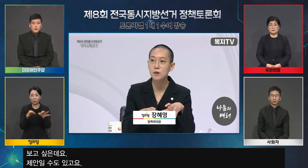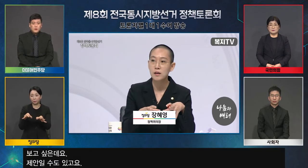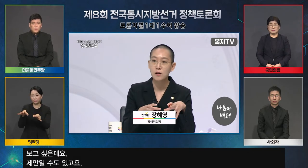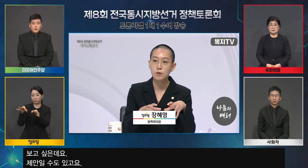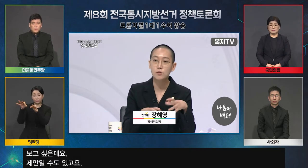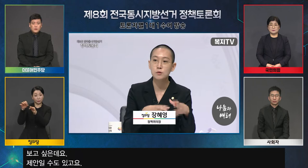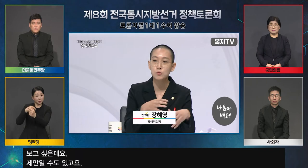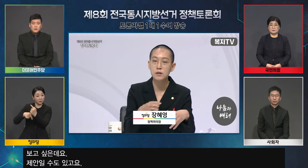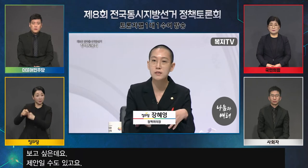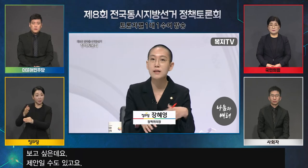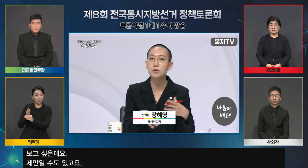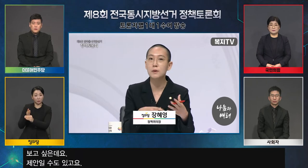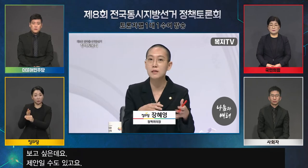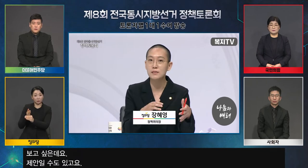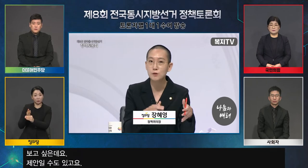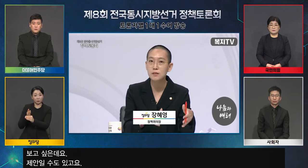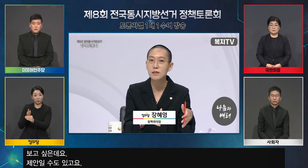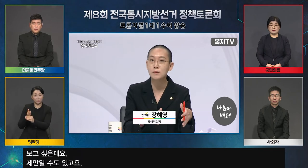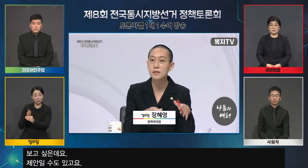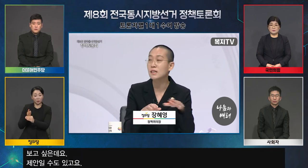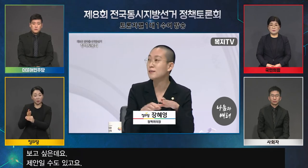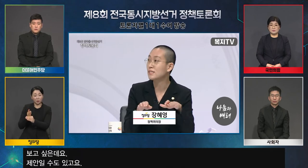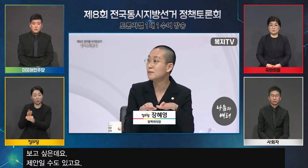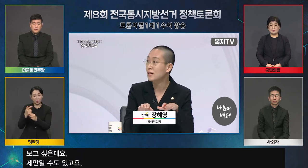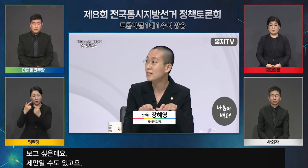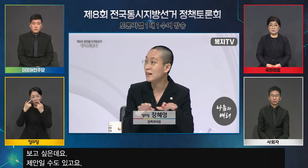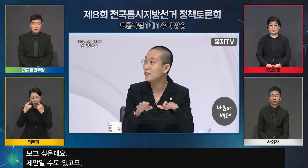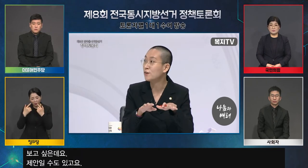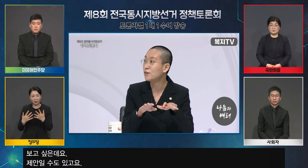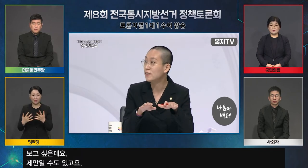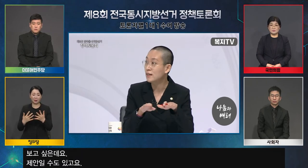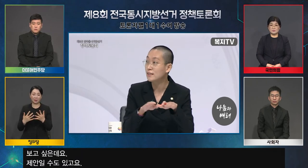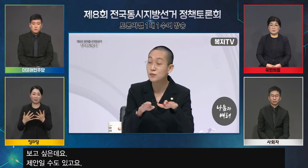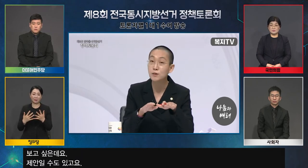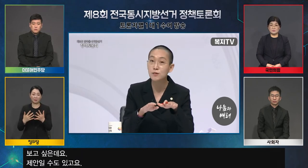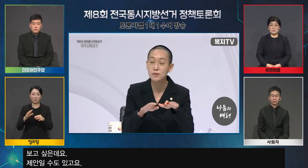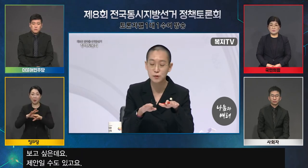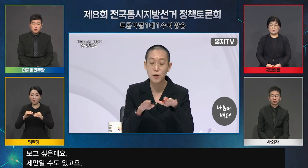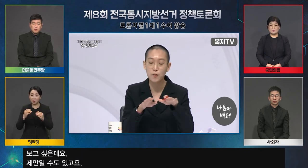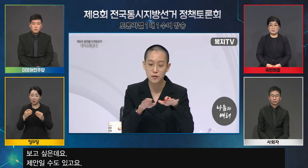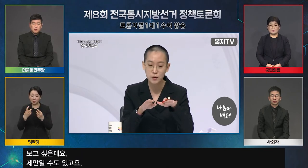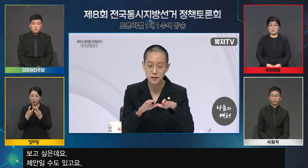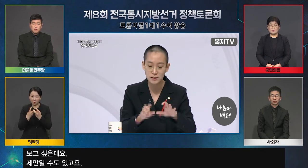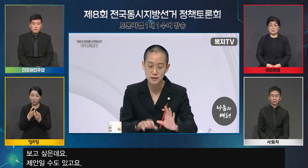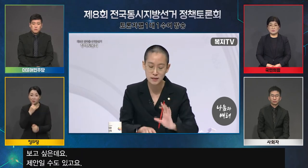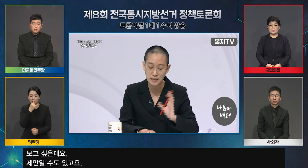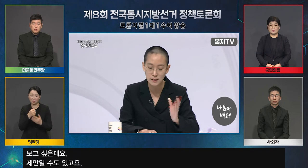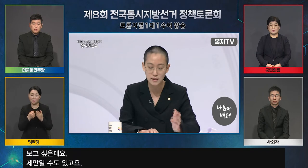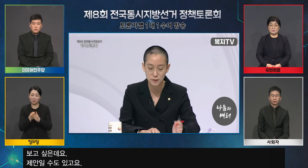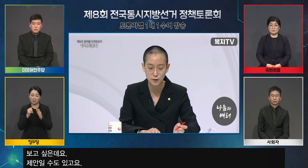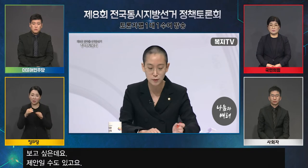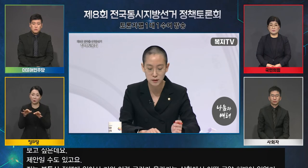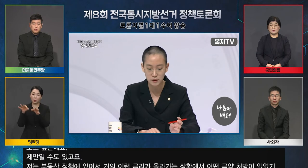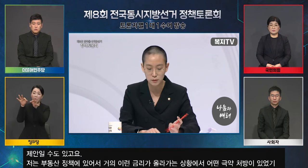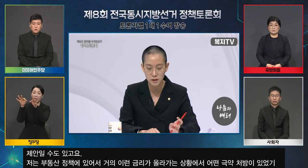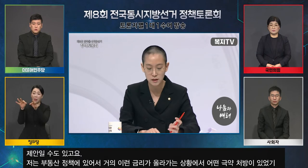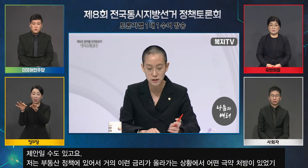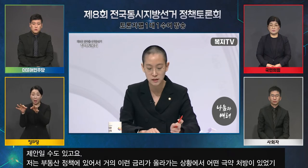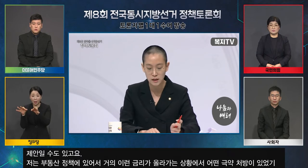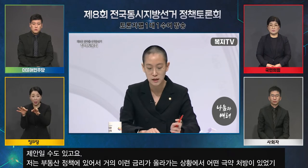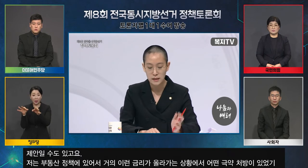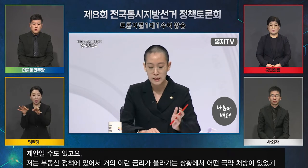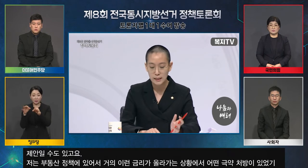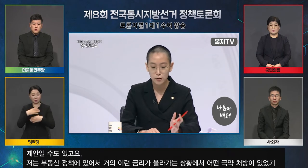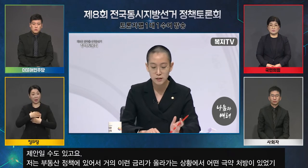상황에서 어떤 종류의 극약 처방이 있었기 때문에 그나마 지금 약간 가격이 안정되어 되는 양상이 드러나고 있다고